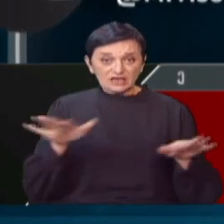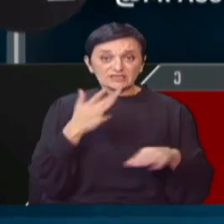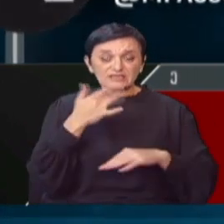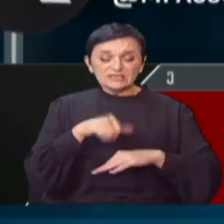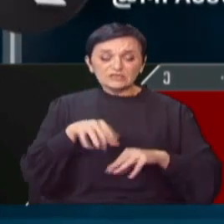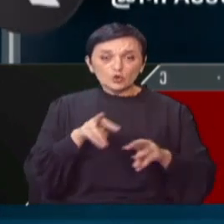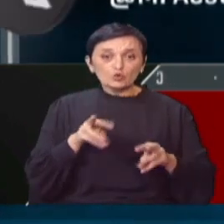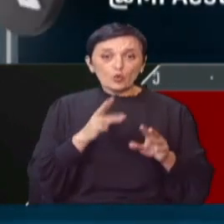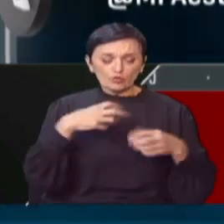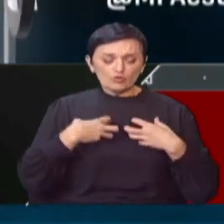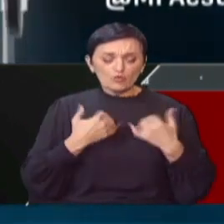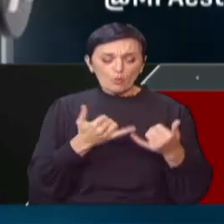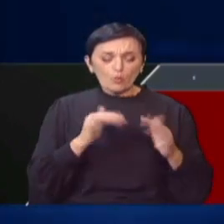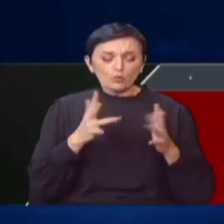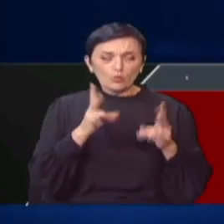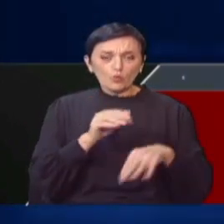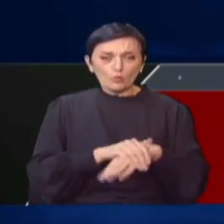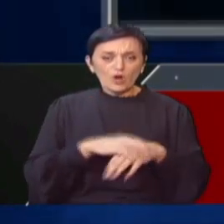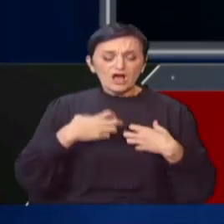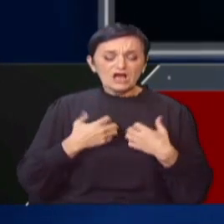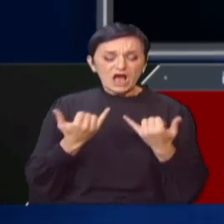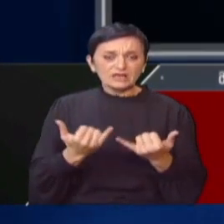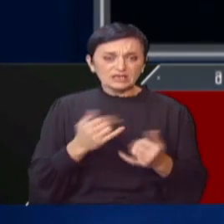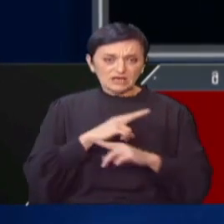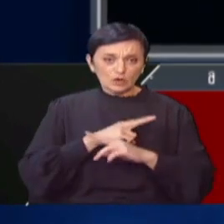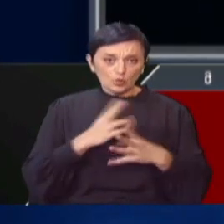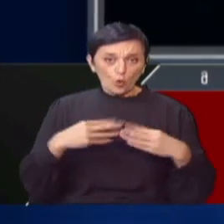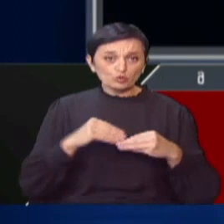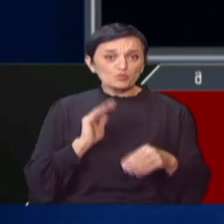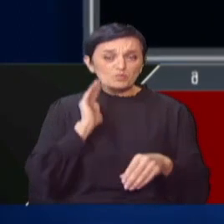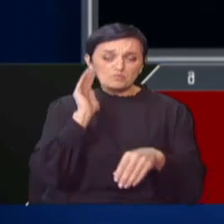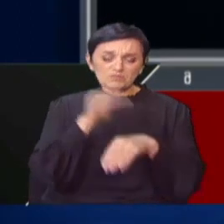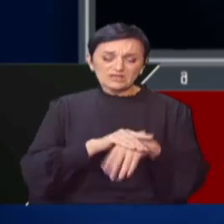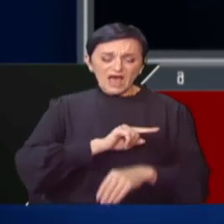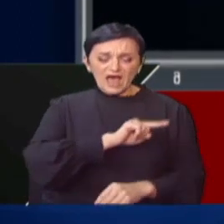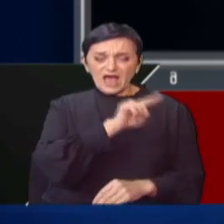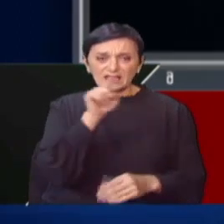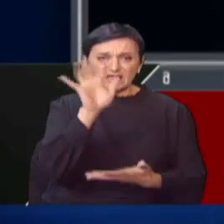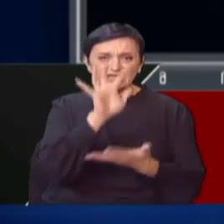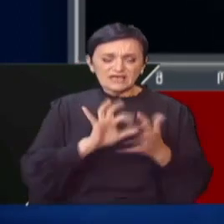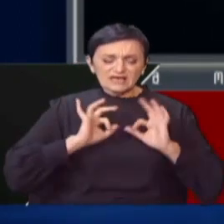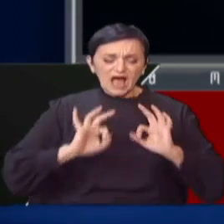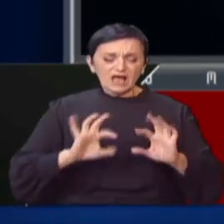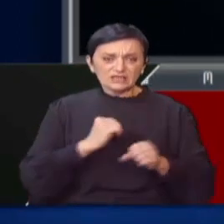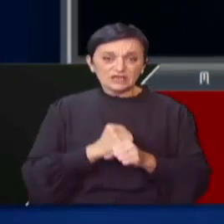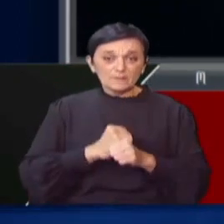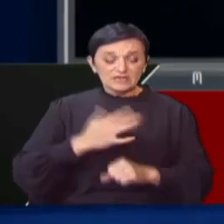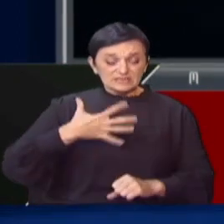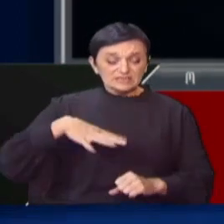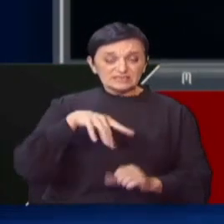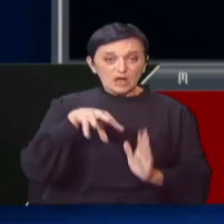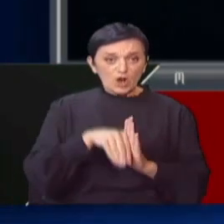უწყება გმობს მომხდარ ფაქტს და უსამძიმრებს გარდაცვლილის ოჯახს. მთელი დღის განმავლობაში განცხადებები კეთდებოდა